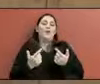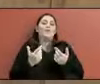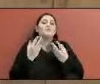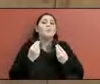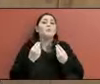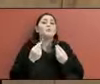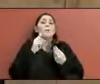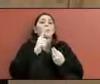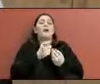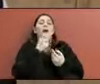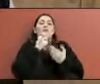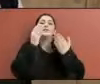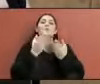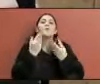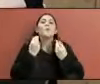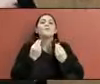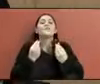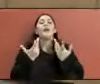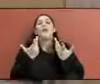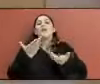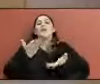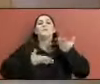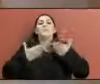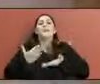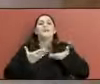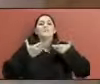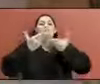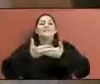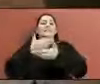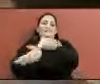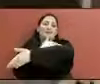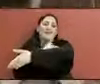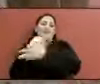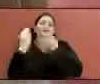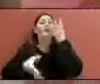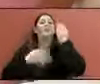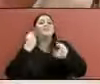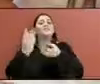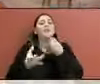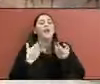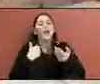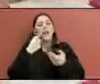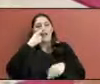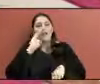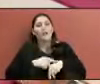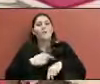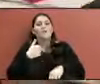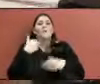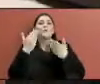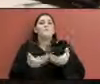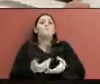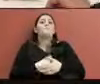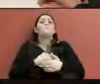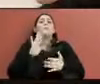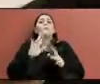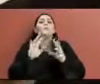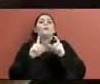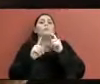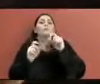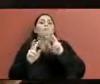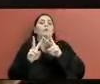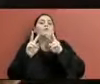Burada çok güzel hizmet vereceğine inanıyorum ben. Gölcük Down Cafe burada hizmetimize başlayacak. Tabii Down Cafe'nin dışında